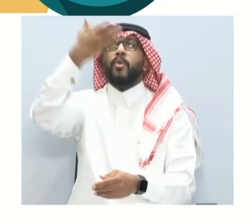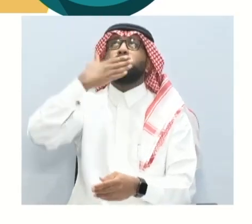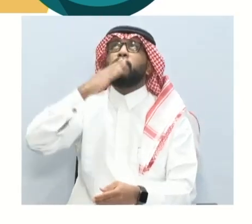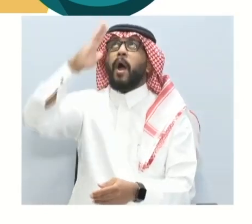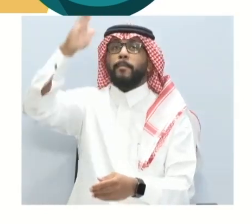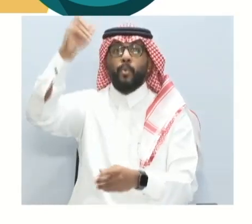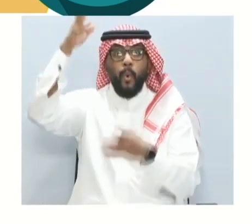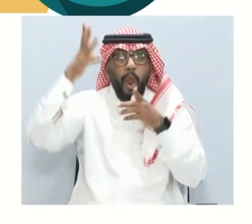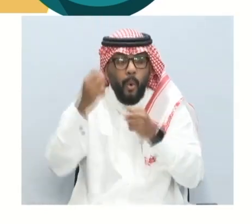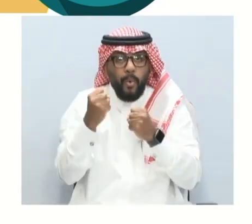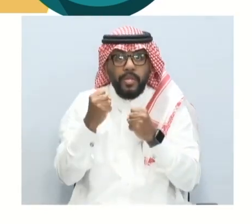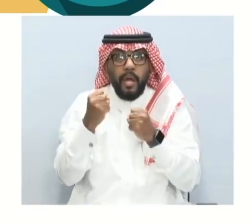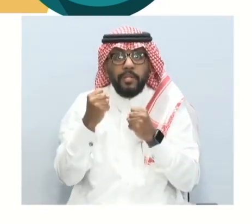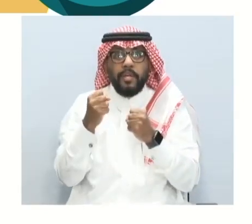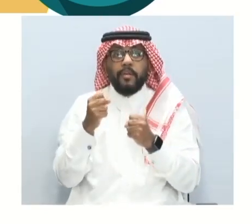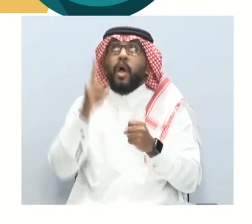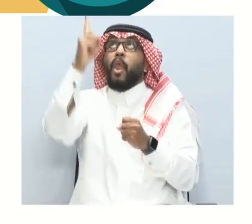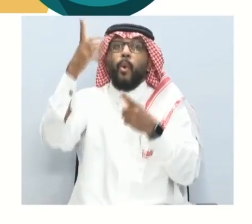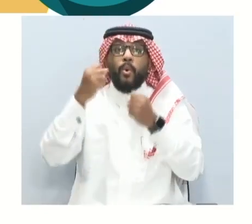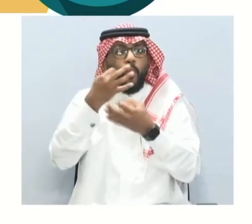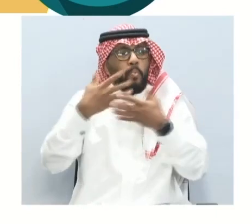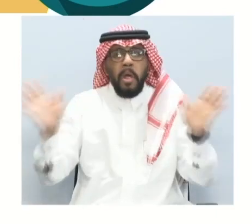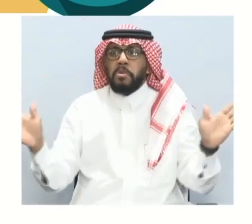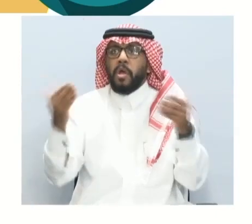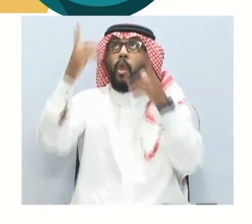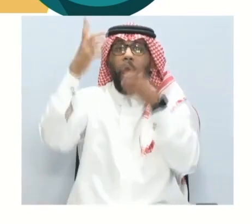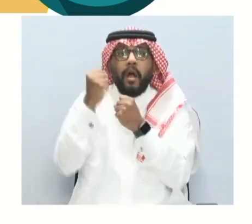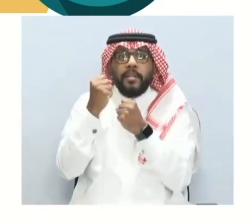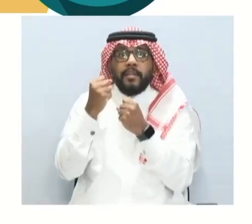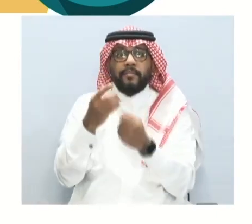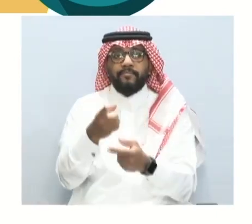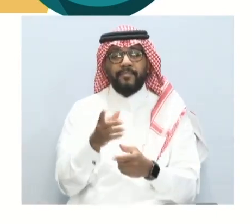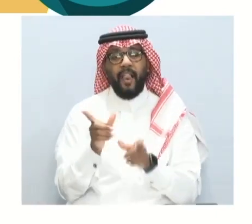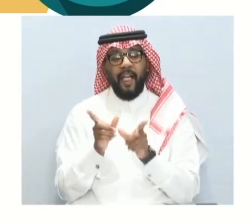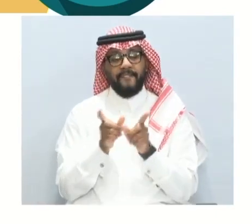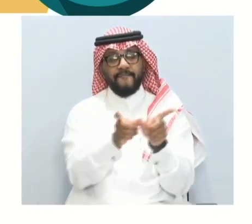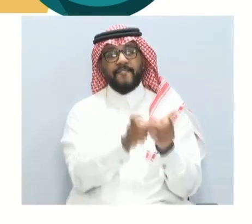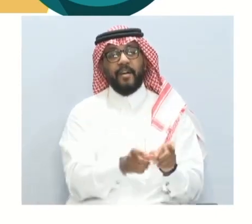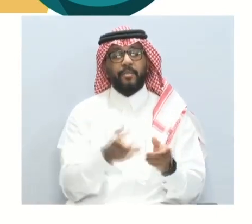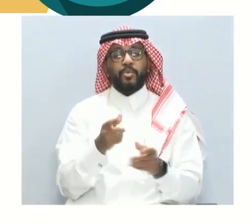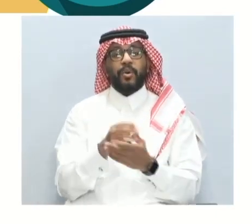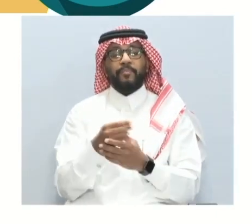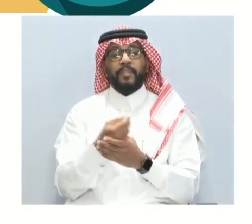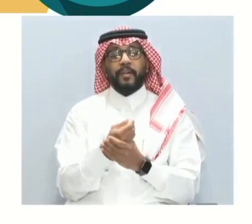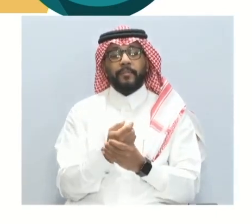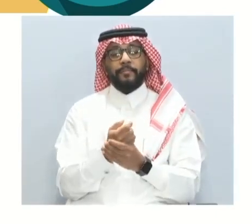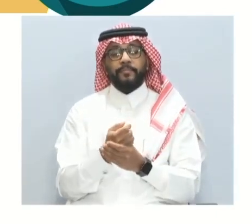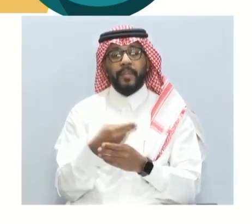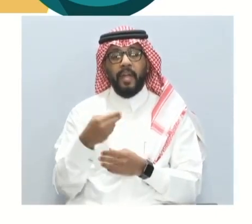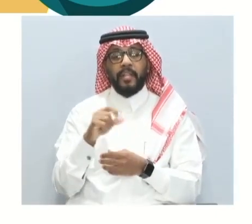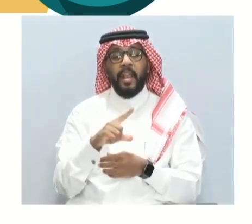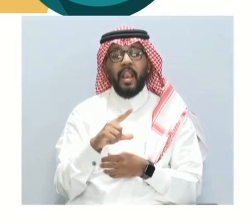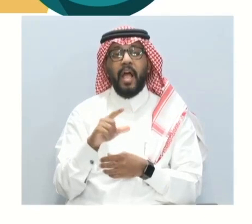شيء قدير ما النتيجه ماذا سيحدث له انظروا كان له عدل عشر رقاب هذا واحد